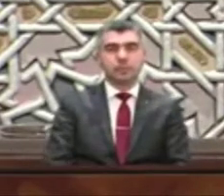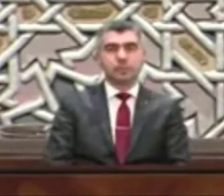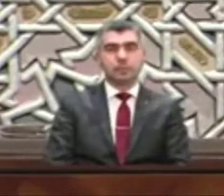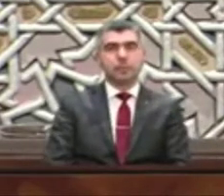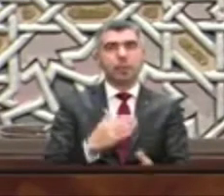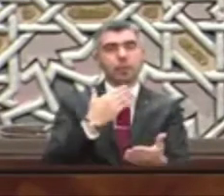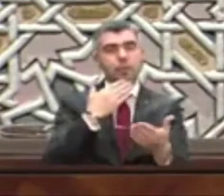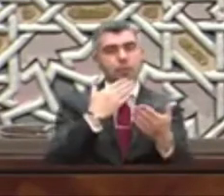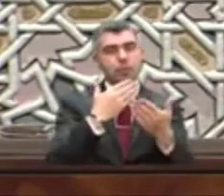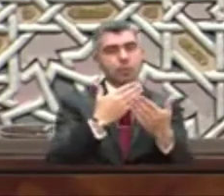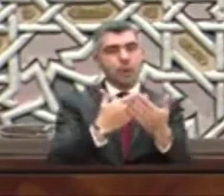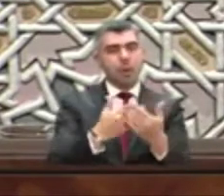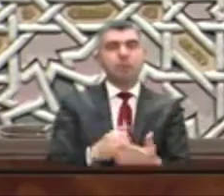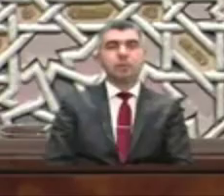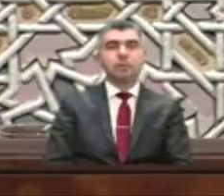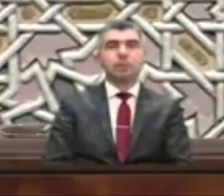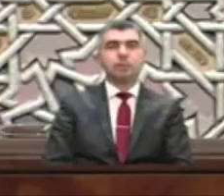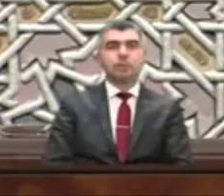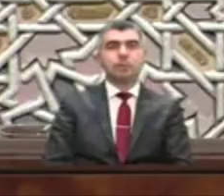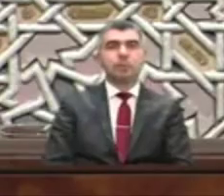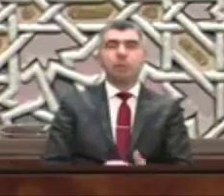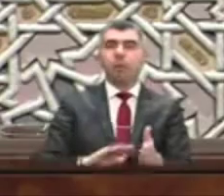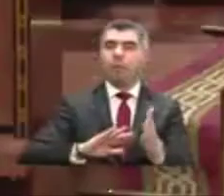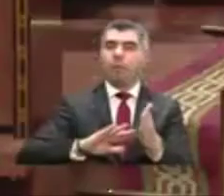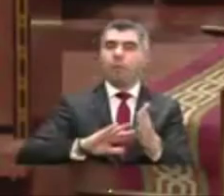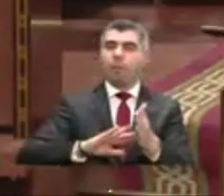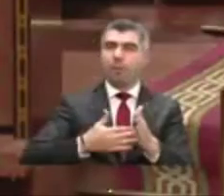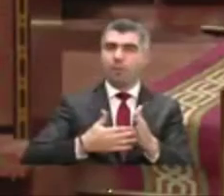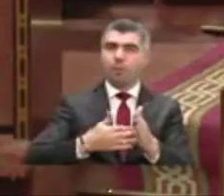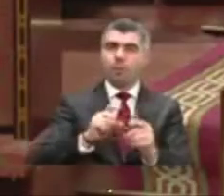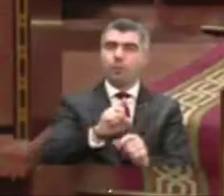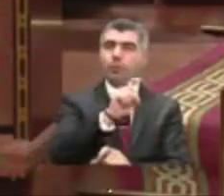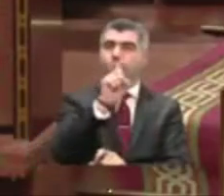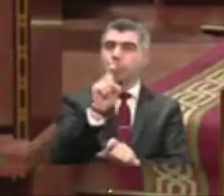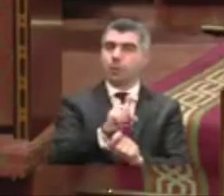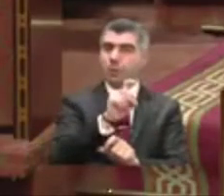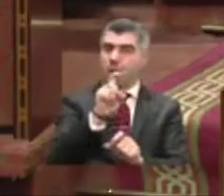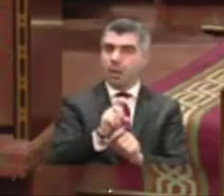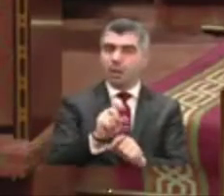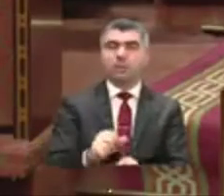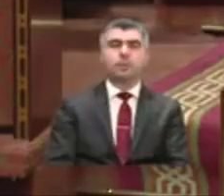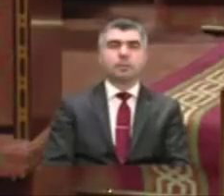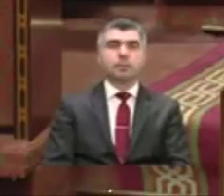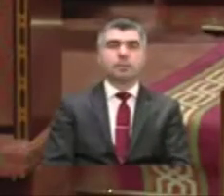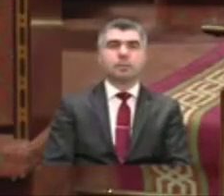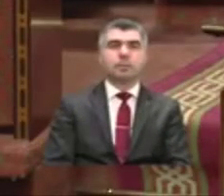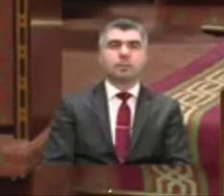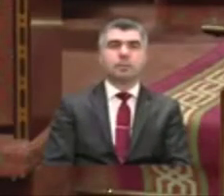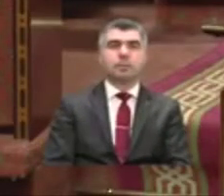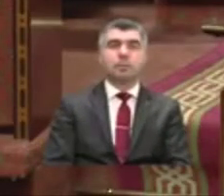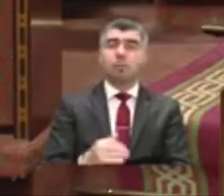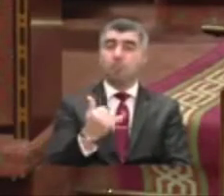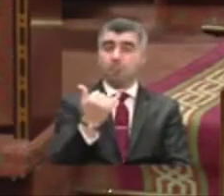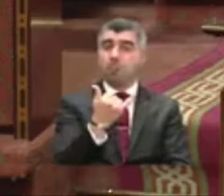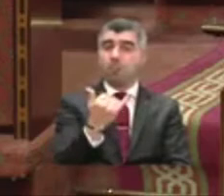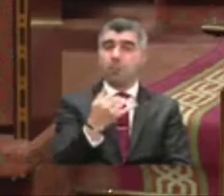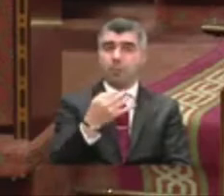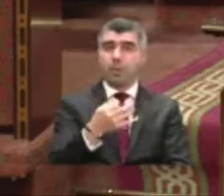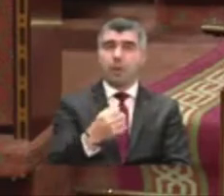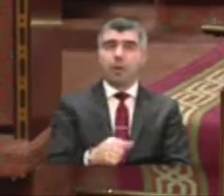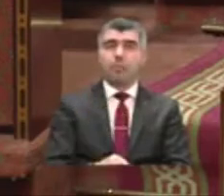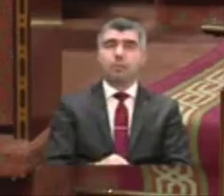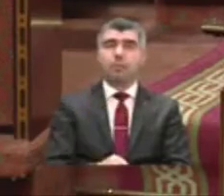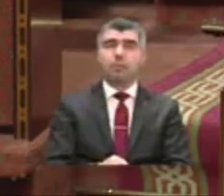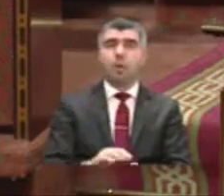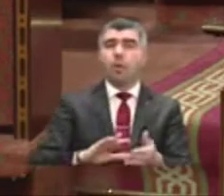شكرا على هذا الأسئلة وعلى هذه النقاط اللي طرحتي، واللي هي مهمة جدا، لأن